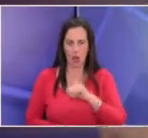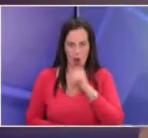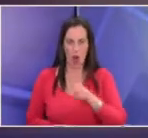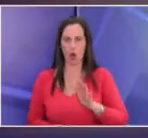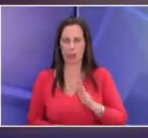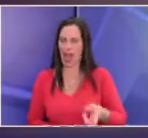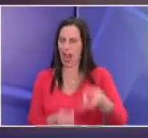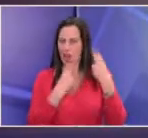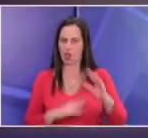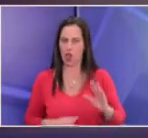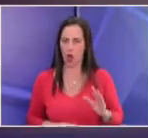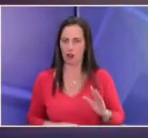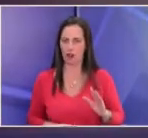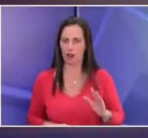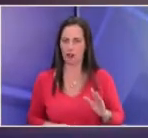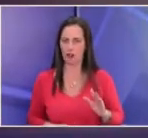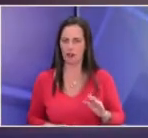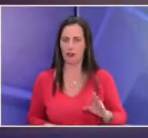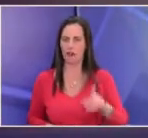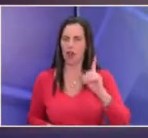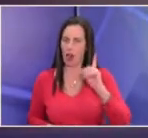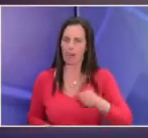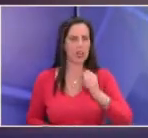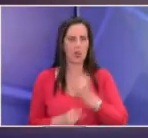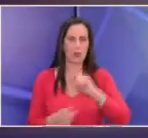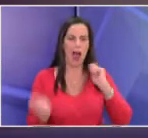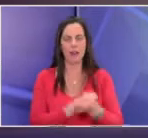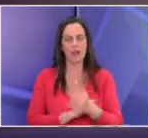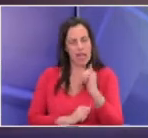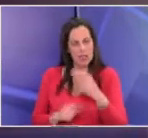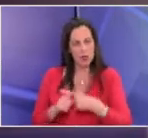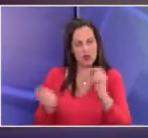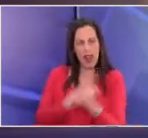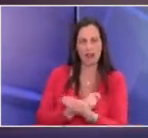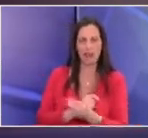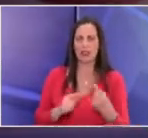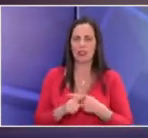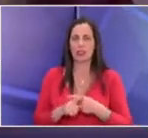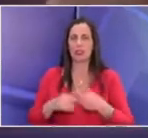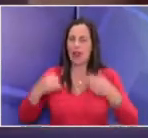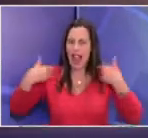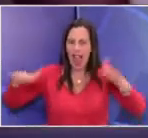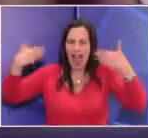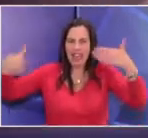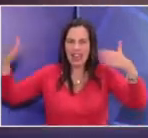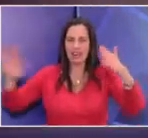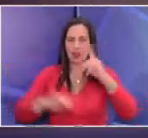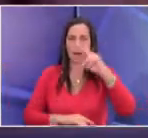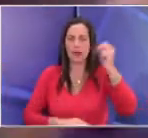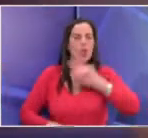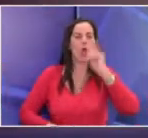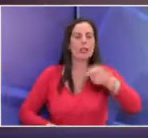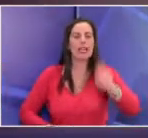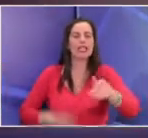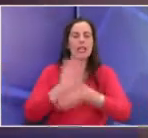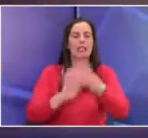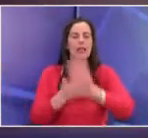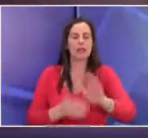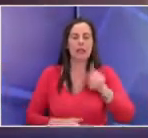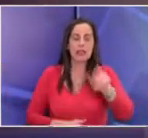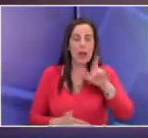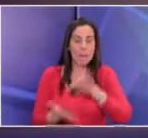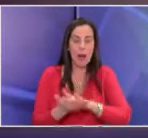אינטרסים פה שיספיקו להתקעו. יש שורה של חוקים. יש גם כמה חוקים שטוב שהם נתקעו ושהם לא יעברו, כל מיני חוקים. אבל בואי